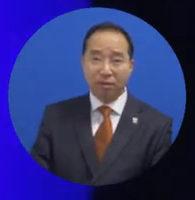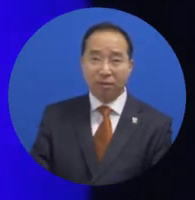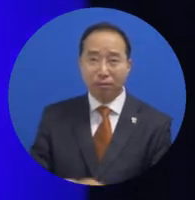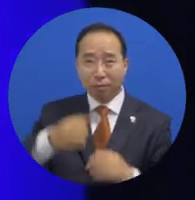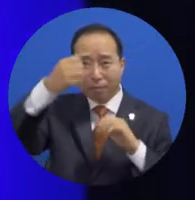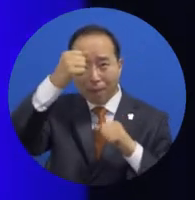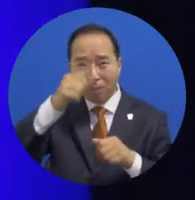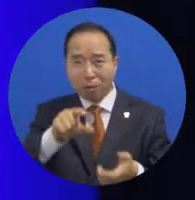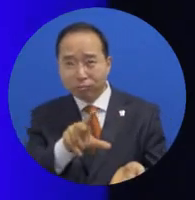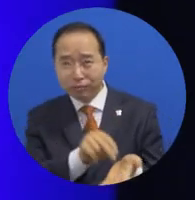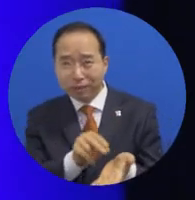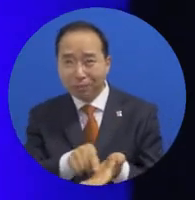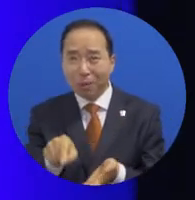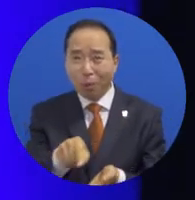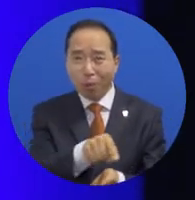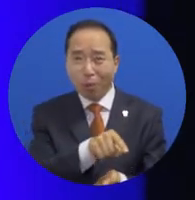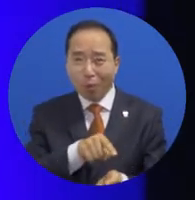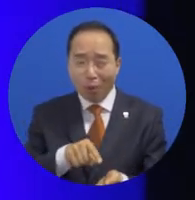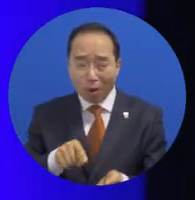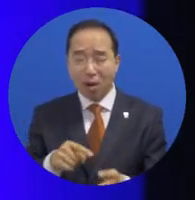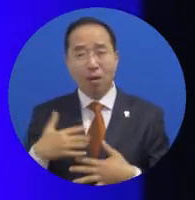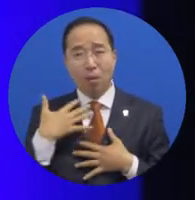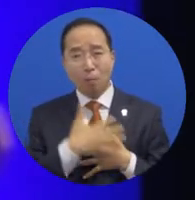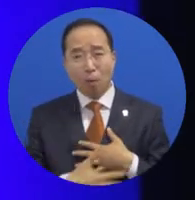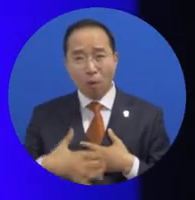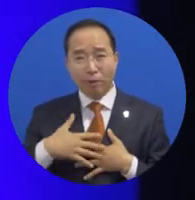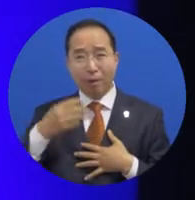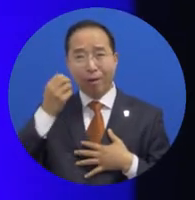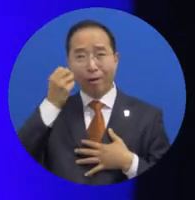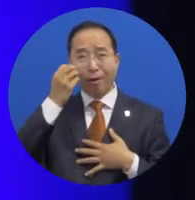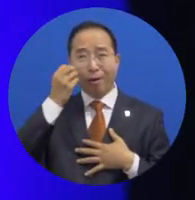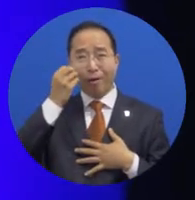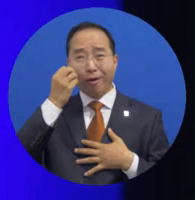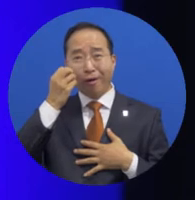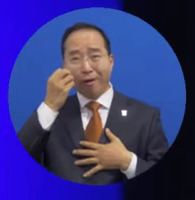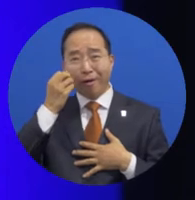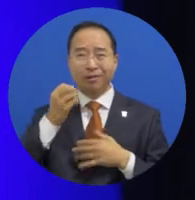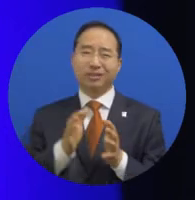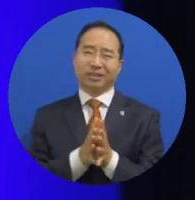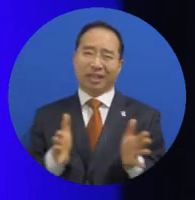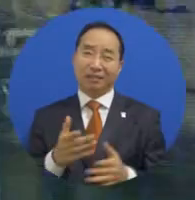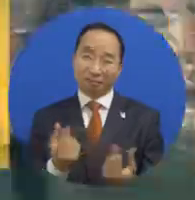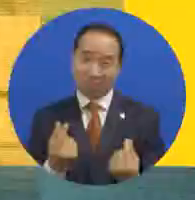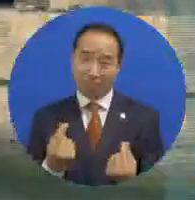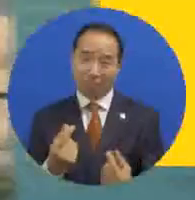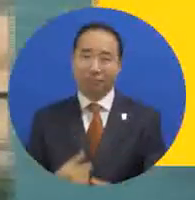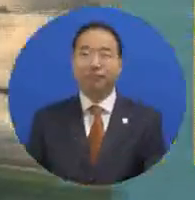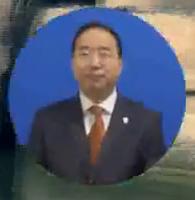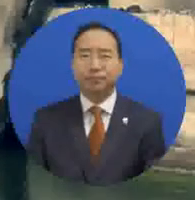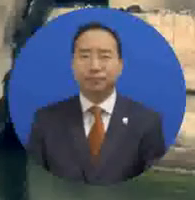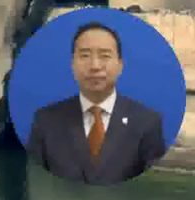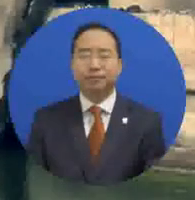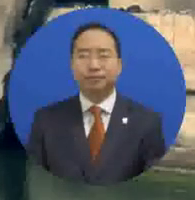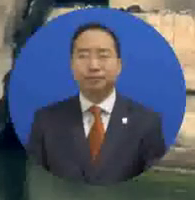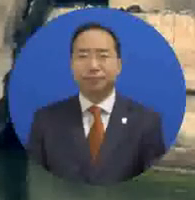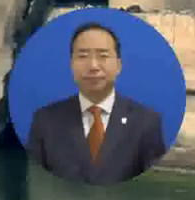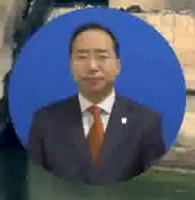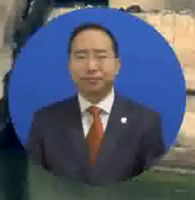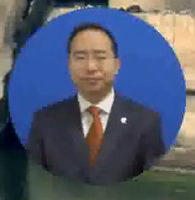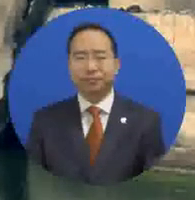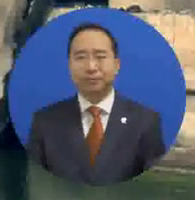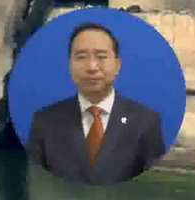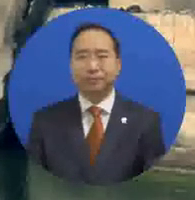발도 저려오기 시작하고 네. 예 그렇게 몸이 어떤 상태가 변하기 시작하죠. 우리 여러